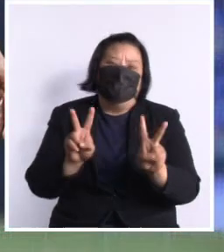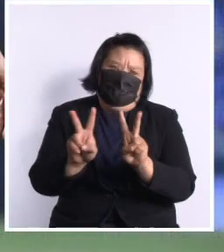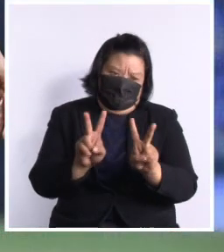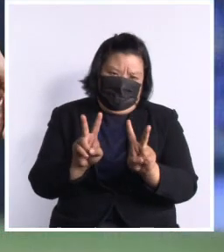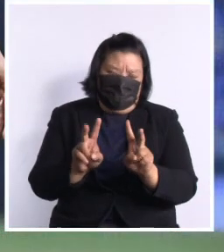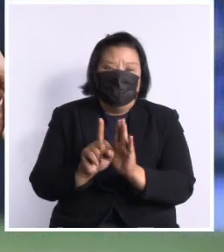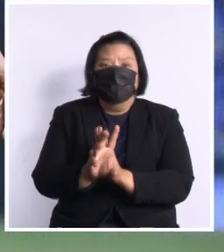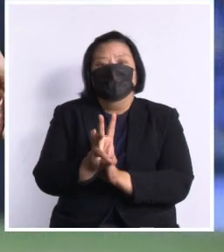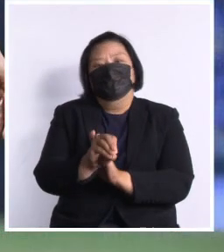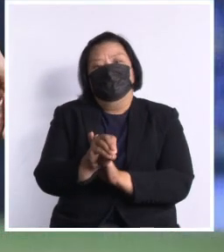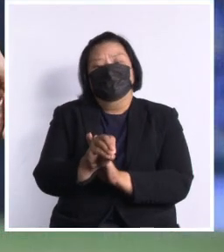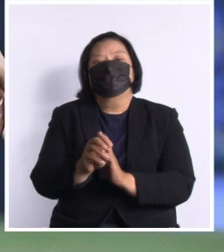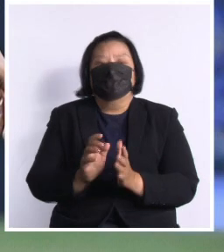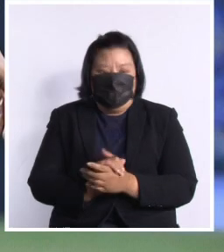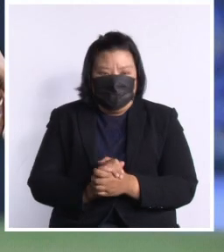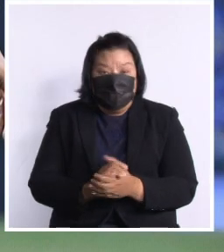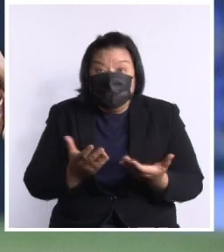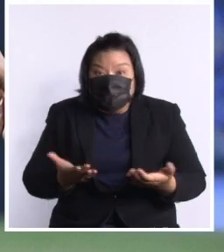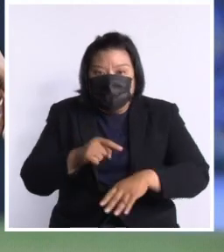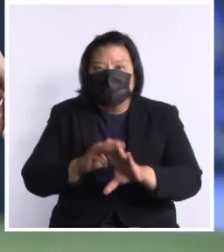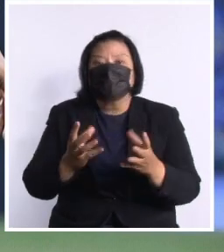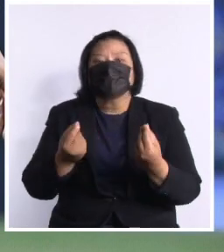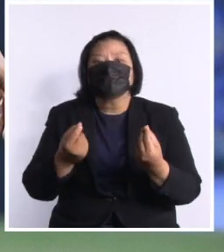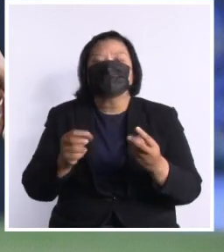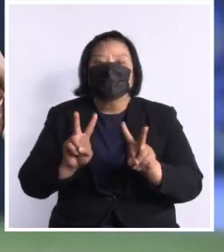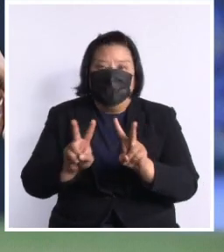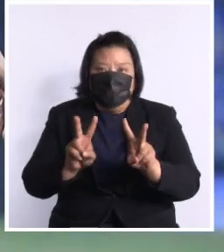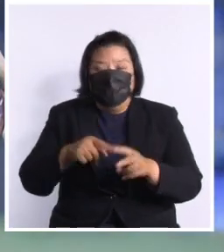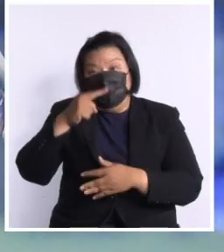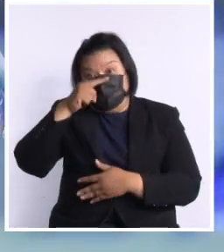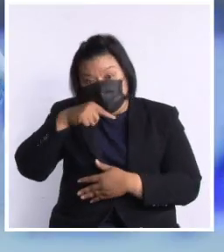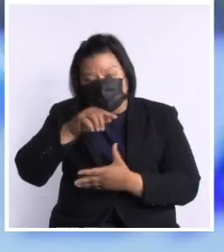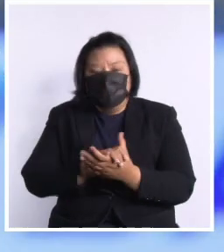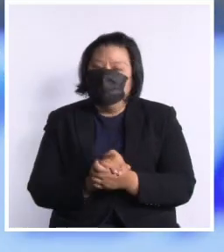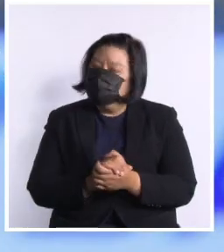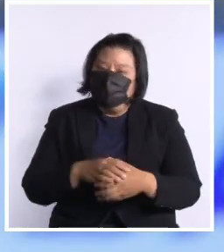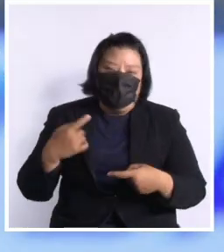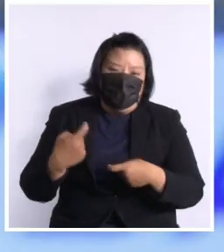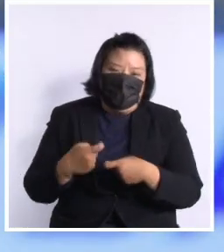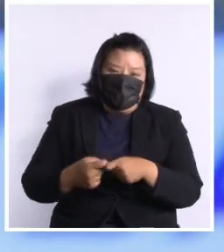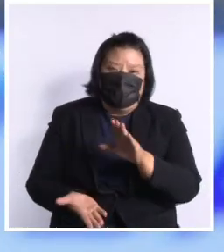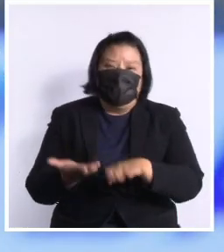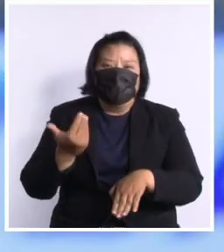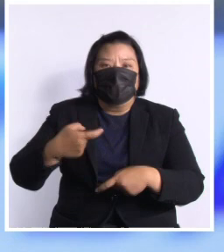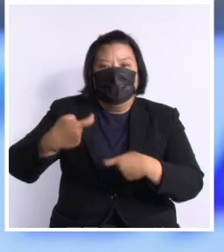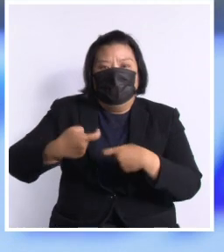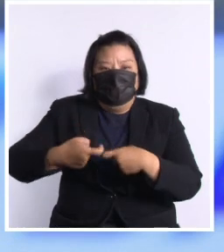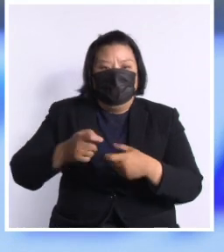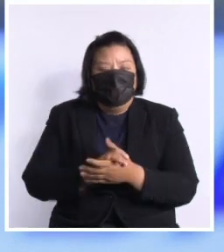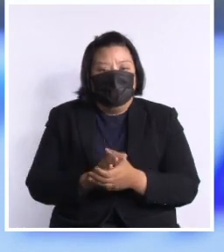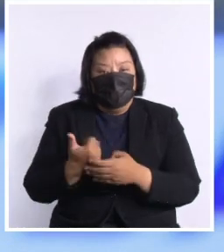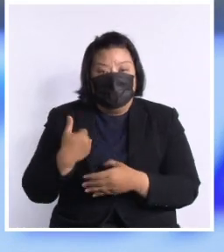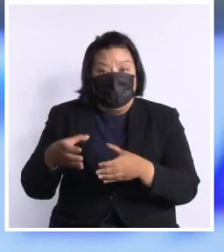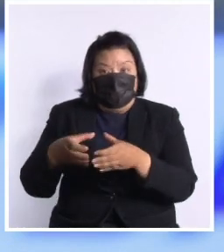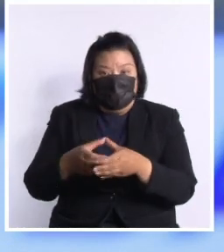ที่ 60จากอีวันด้า Monoครับจบแก๊สมือสองในการทำให้ถ่ายได้โอกาสเข้ารอบลำบากมากยิ่งขึ้นแล้วครับอีกคู่หนึ่งของกลุ่มนี้